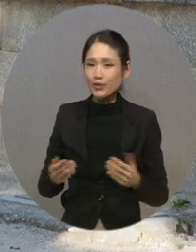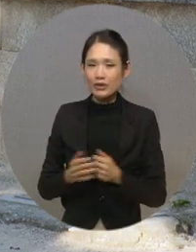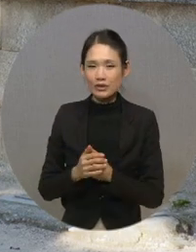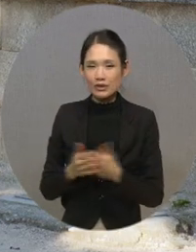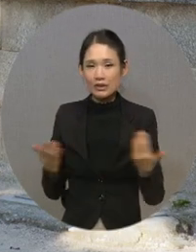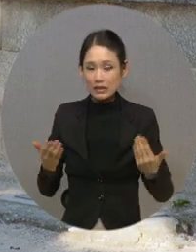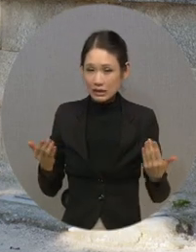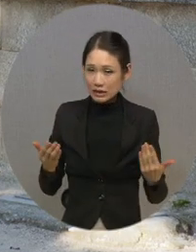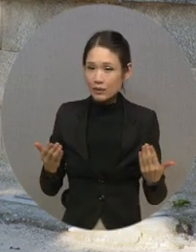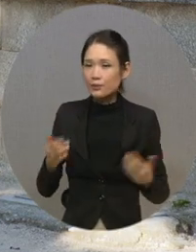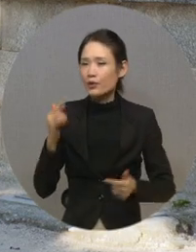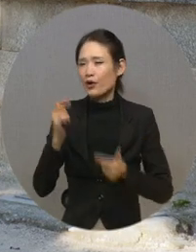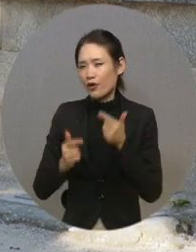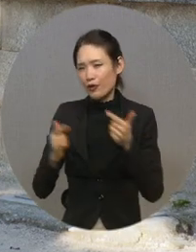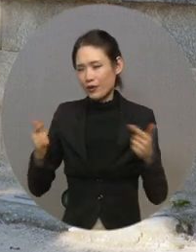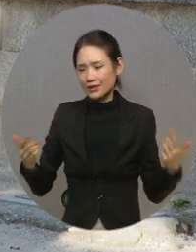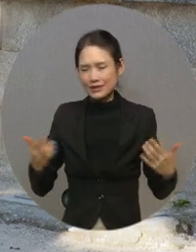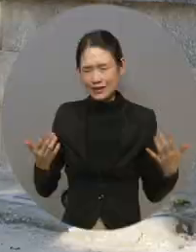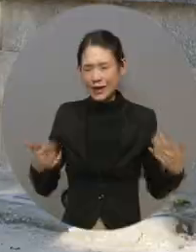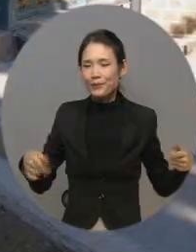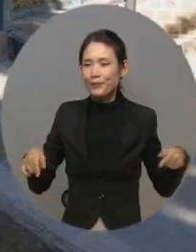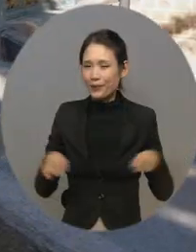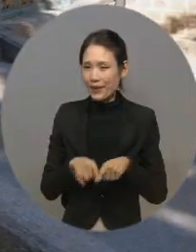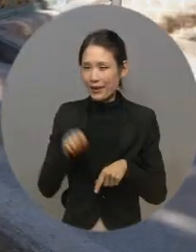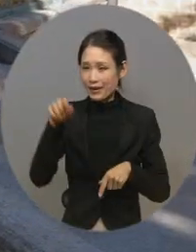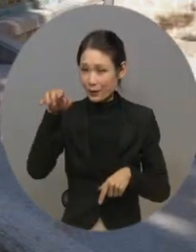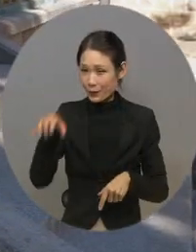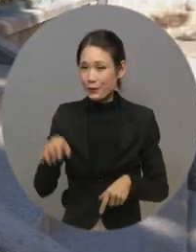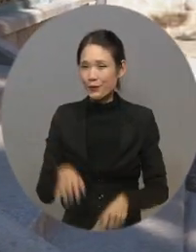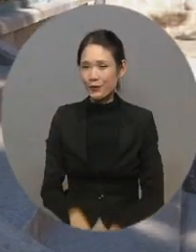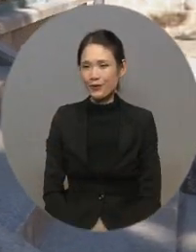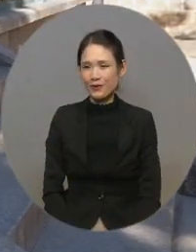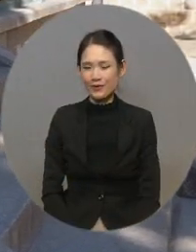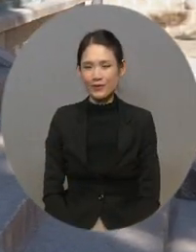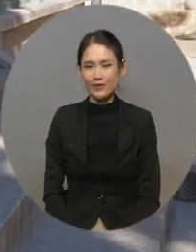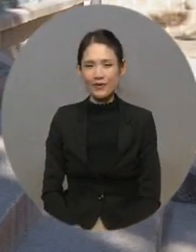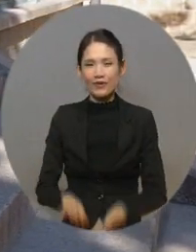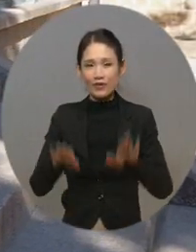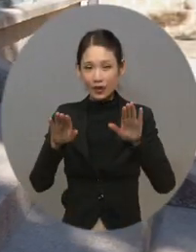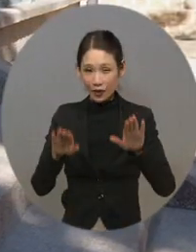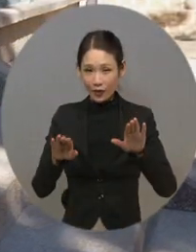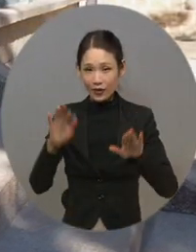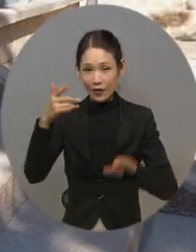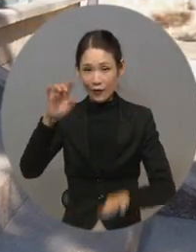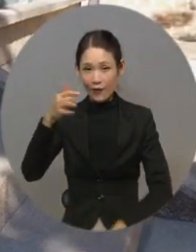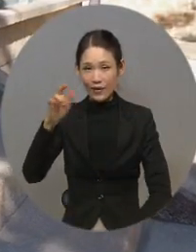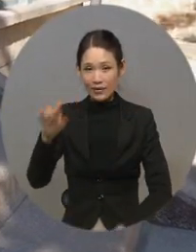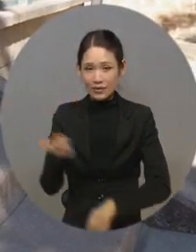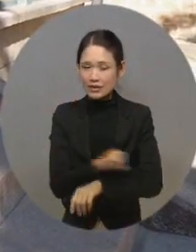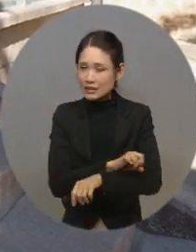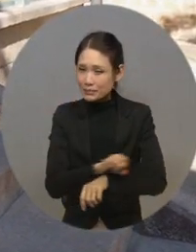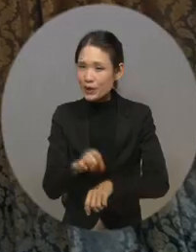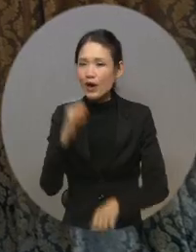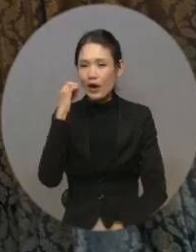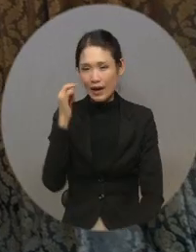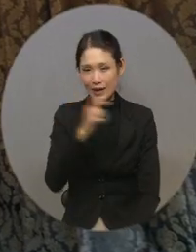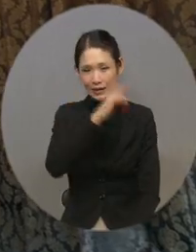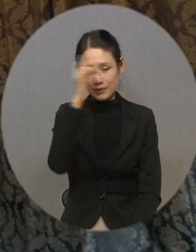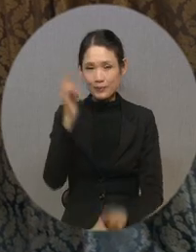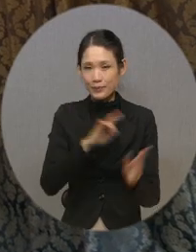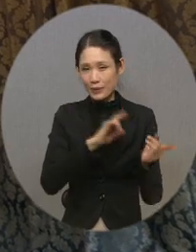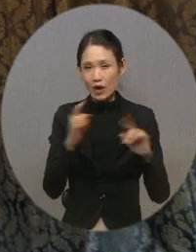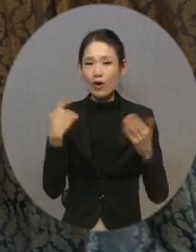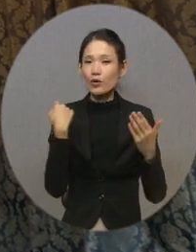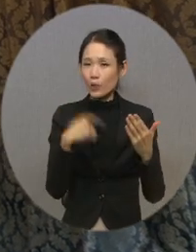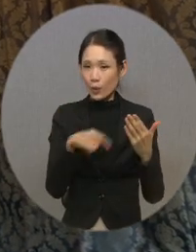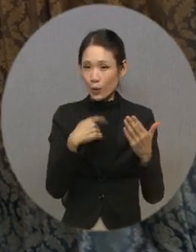보는 등 많은 일과를 함께했다고 합니다. 현재 정관헌의 독특한 아름다움을 살려 교육